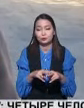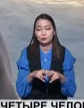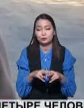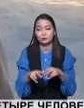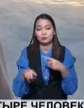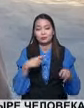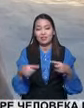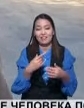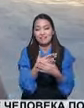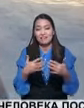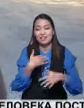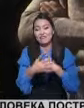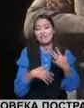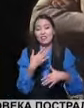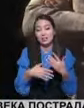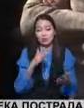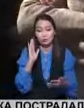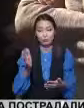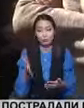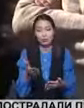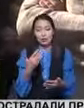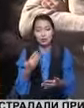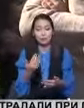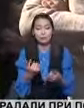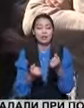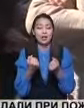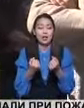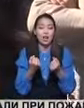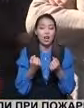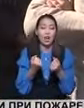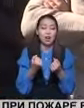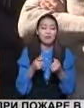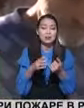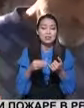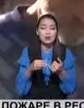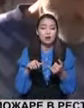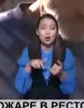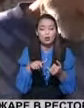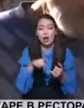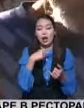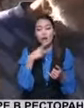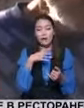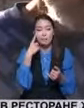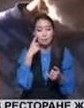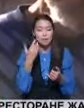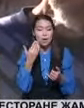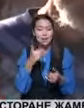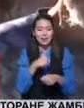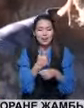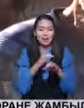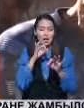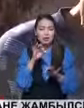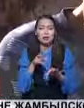разные виды, бардак будет. В городском отделе земельных отношений пояснили, дорога в этом месте была предусмотрена генпланом еще в